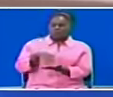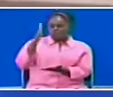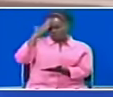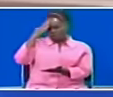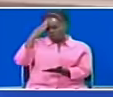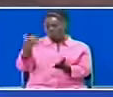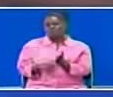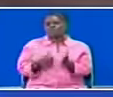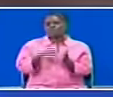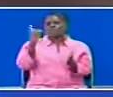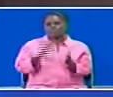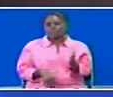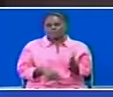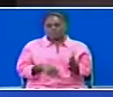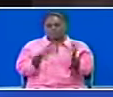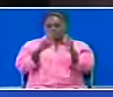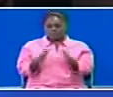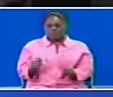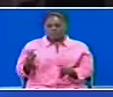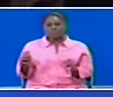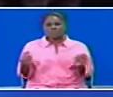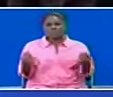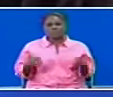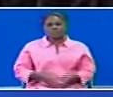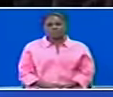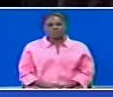nini inaendelea kufanyika. Shadrack Miti, KTN News.